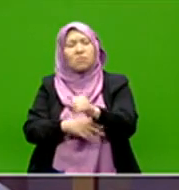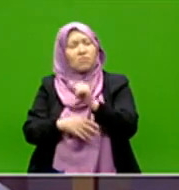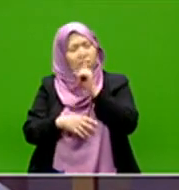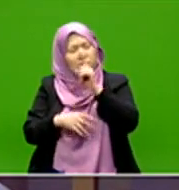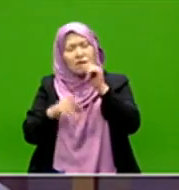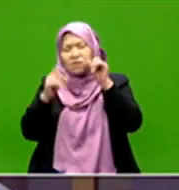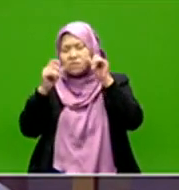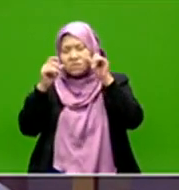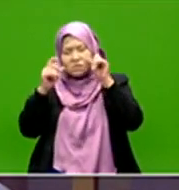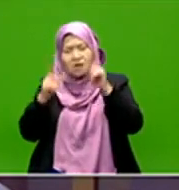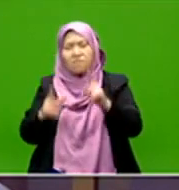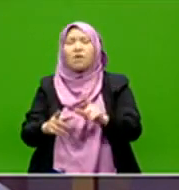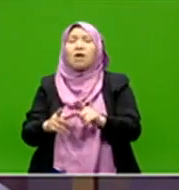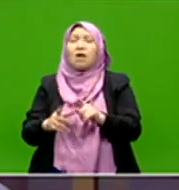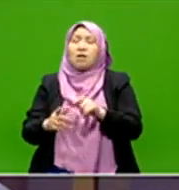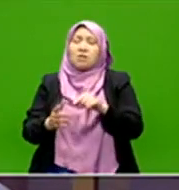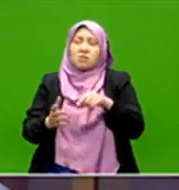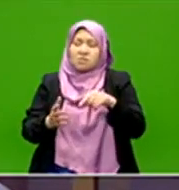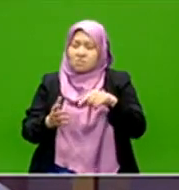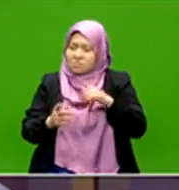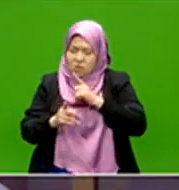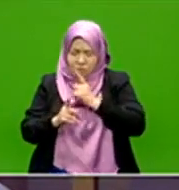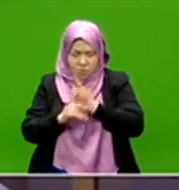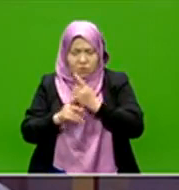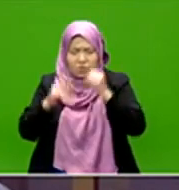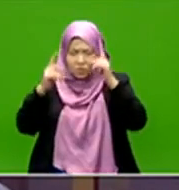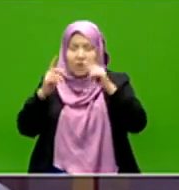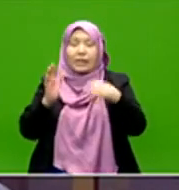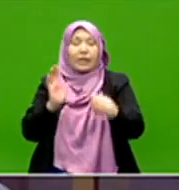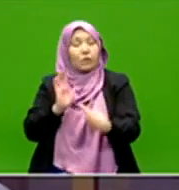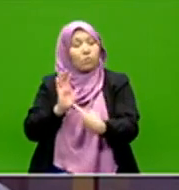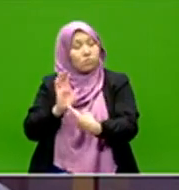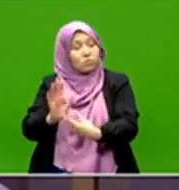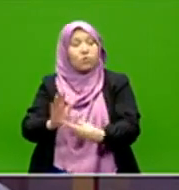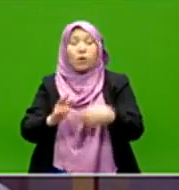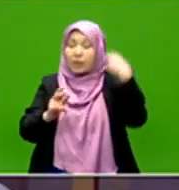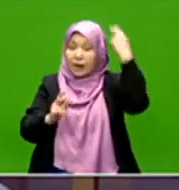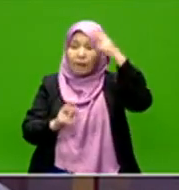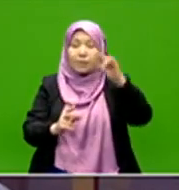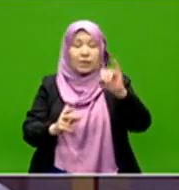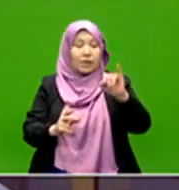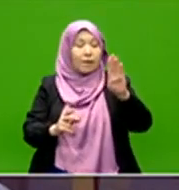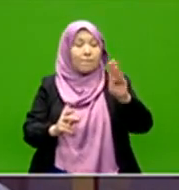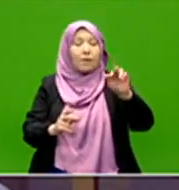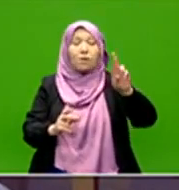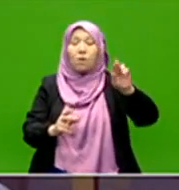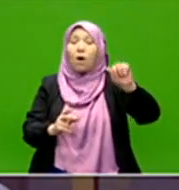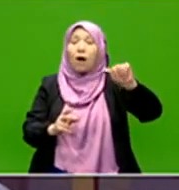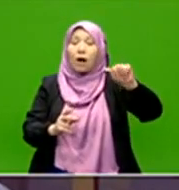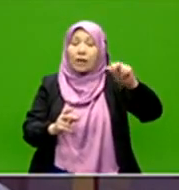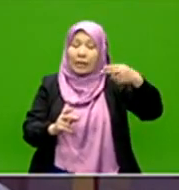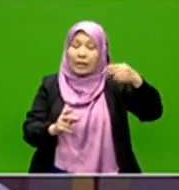ya, benarnya Islam, dan inilah yang ditunjukkan oleh Nabi Ibrahim dalam ayat yang kita baca